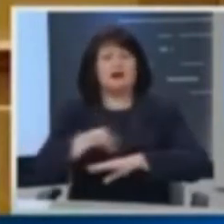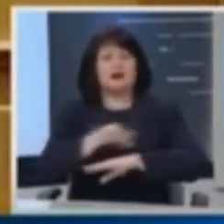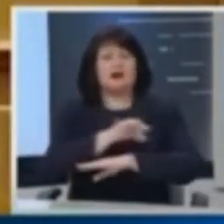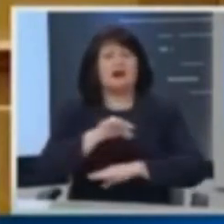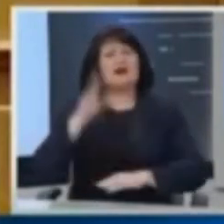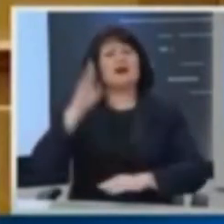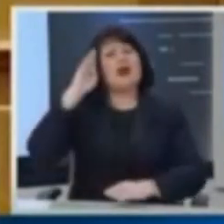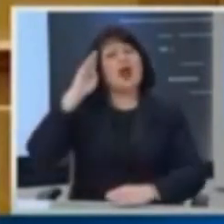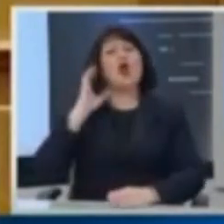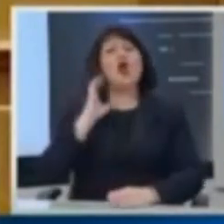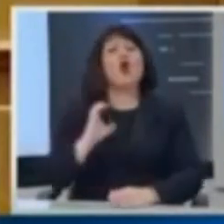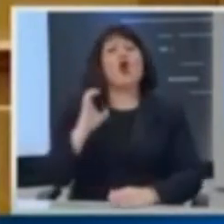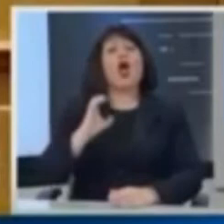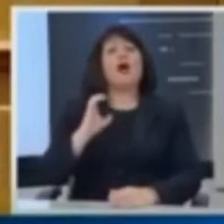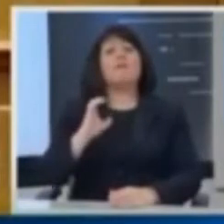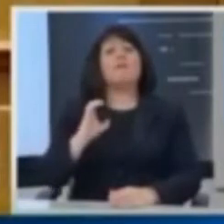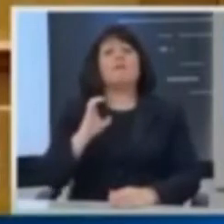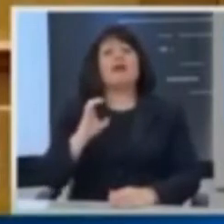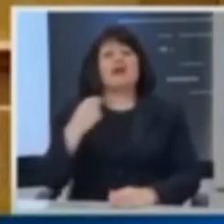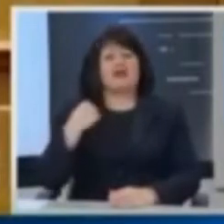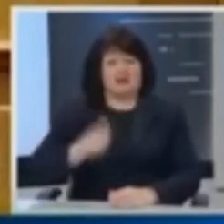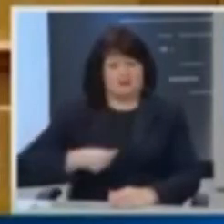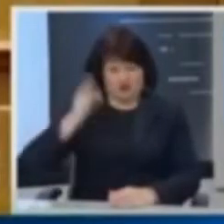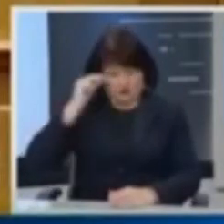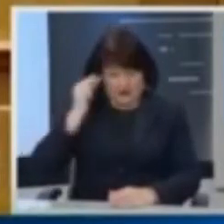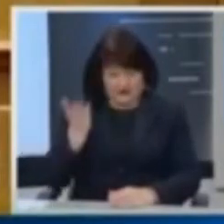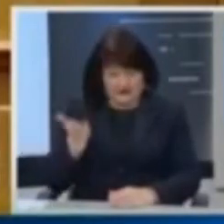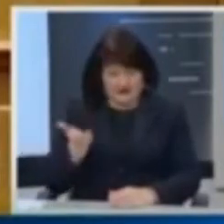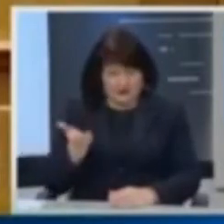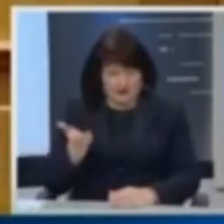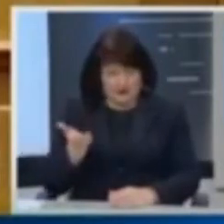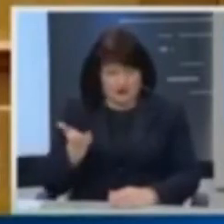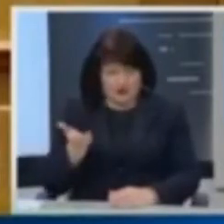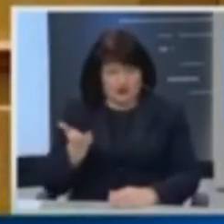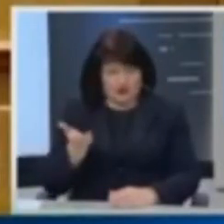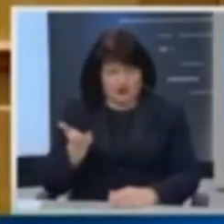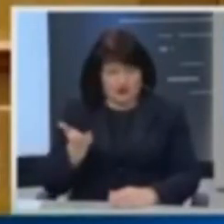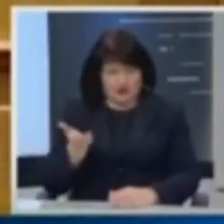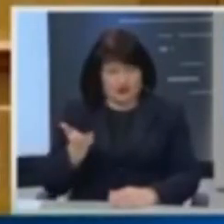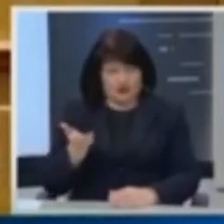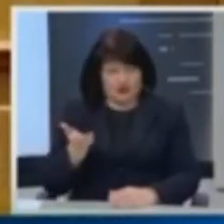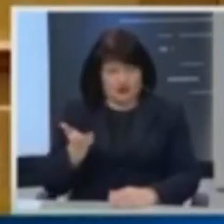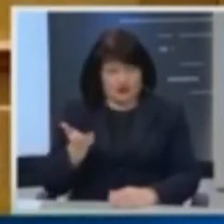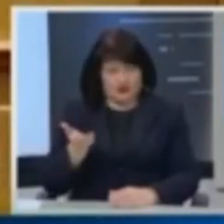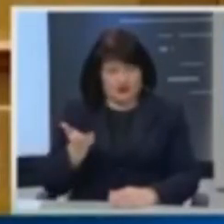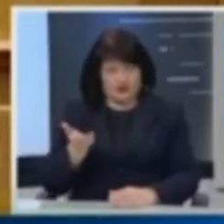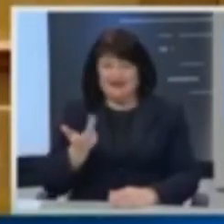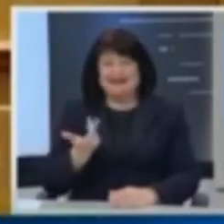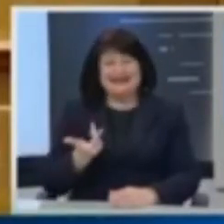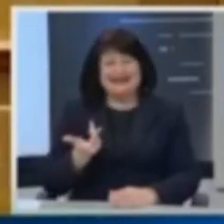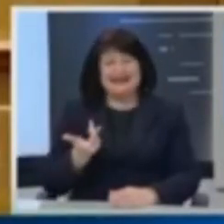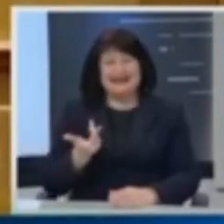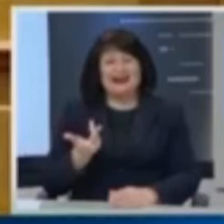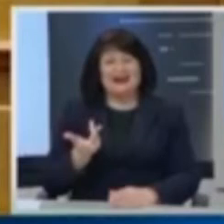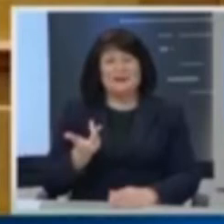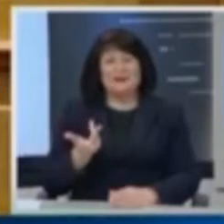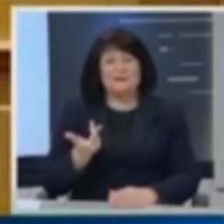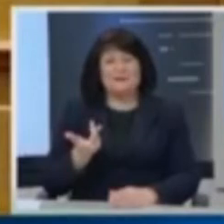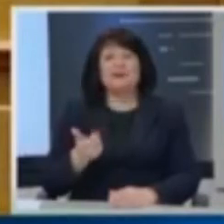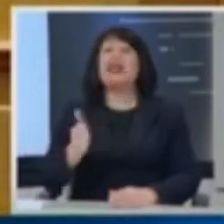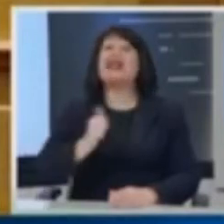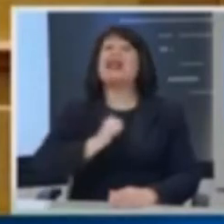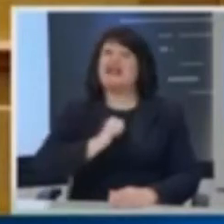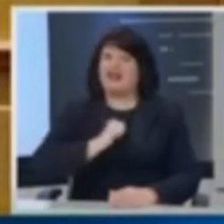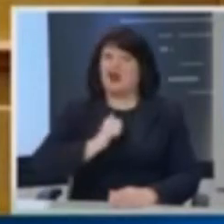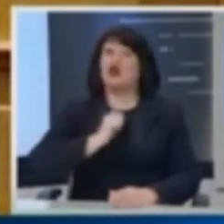Κολάμπια. Δεν μου λέτε το Κολάμπια τι είναι, δημόσιο πανεπιστήμιο? Είναι δημόσιο πανεπιστήμιο το Κολάμπια? Μήπως είναι ιδιωτικό